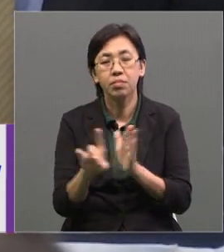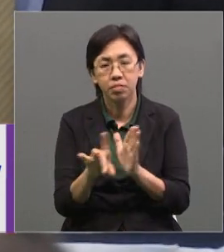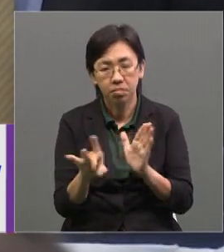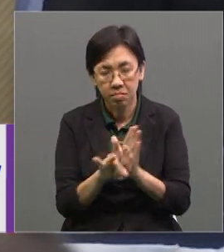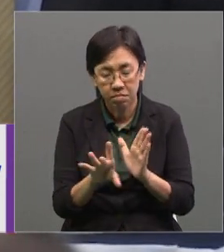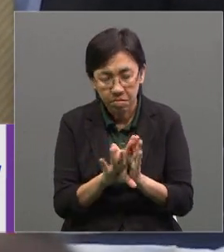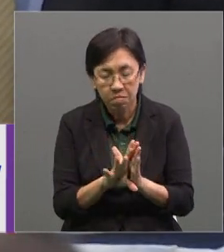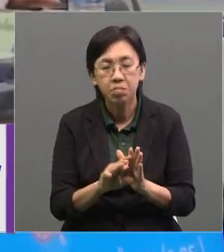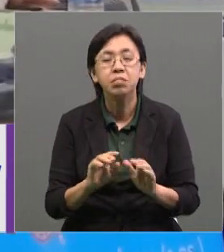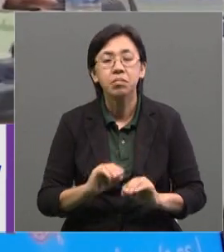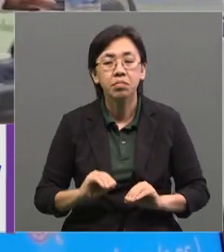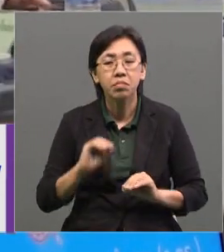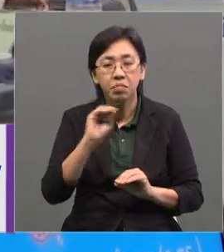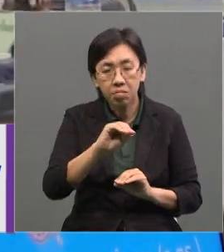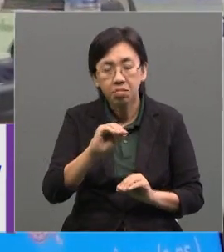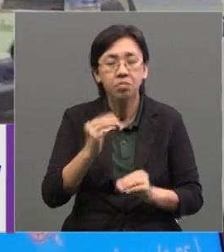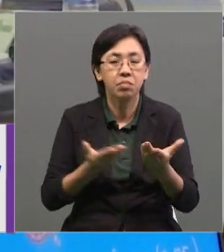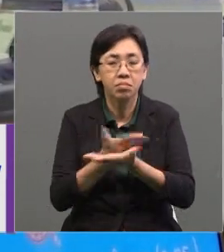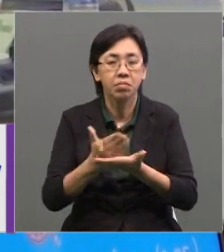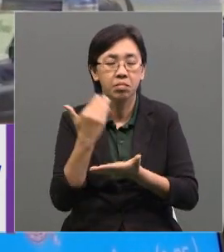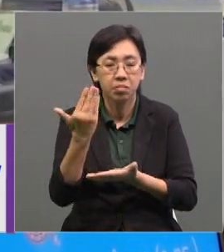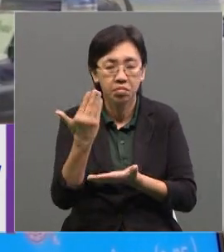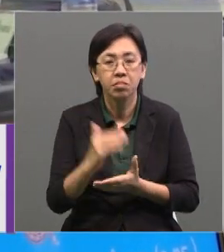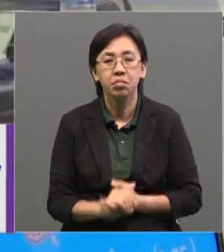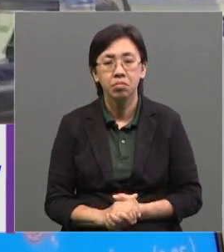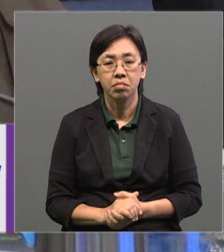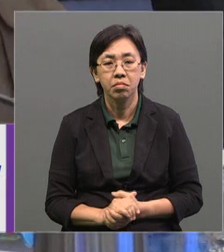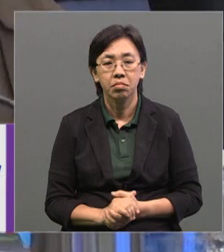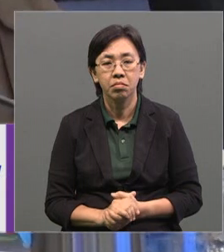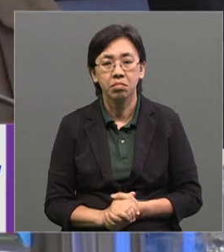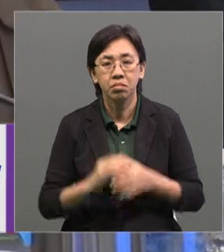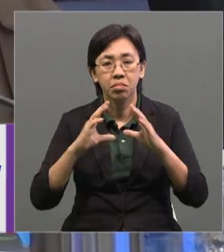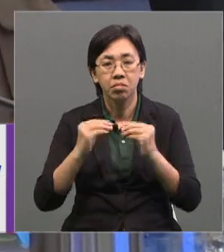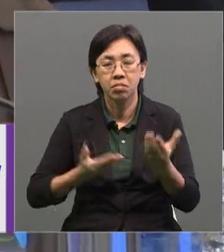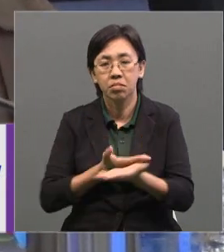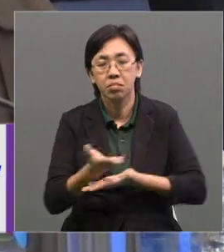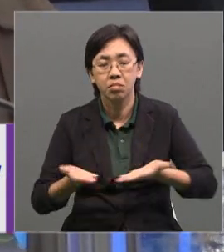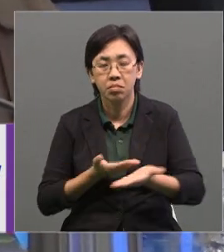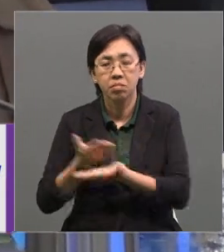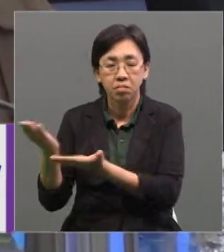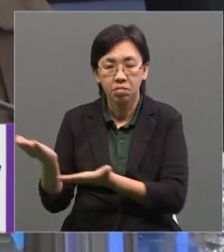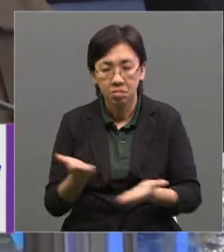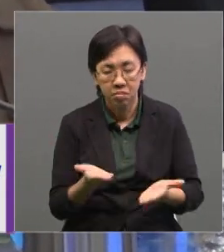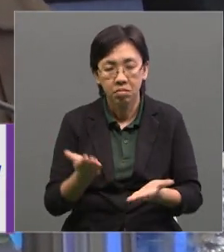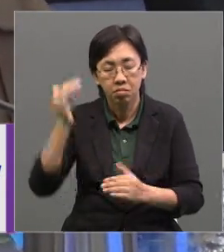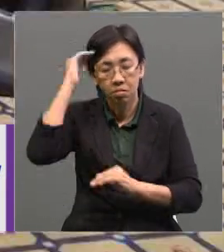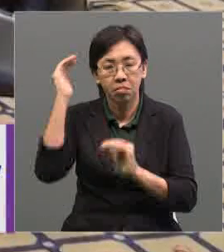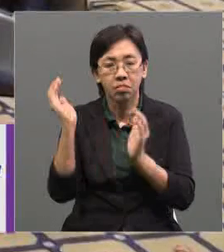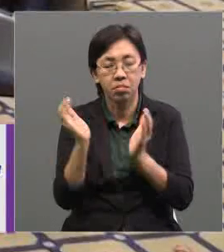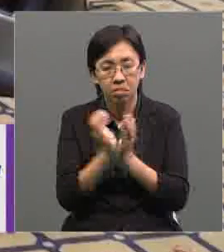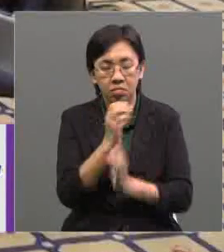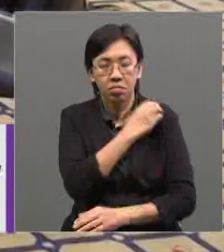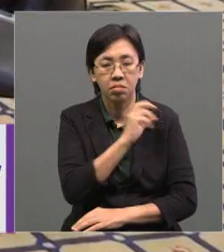ว่ามีการเลื่อนขึ้นมาพิจารณาก่อนเป็นวาระแรกค่ะแล้วในระหว่างการพิจารณาได้เชิญพลตำรวจเอกกิจรัตน์